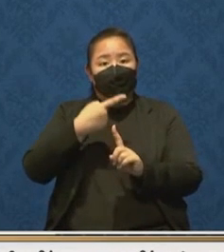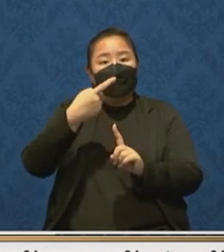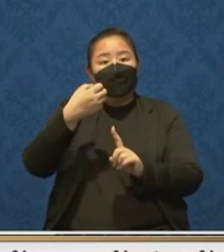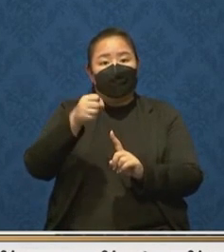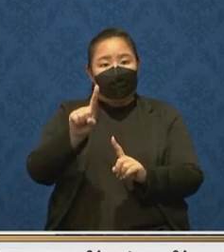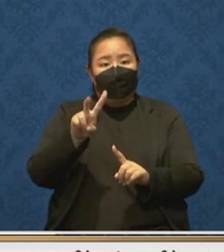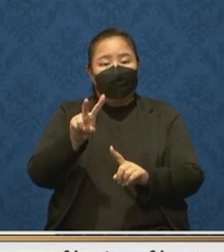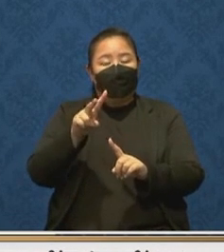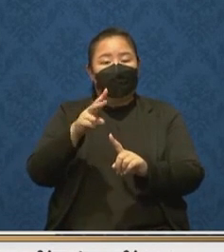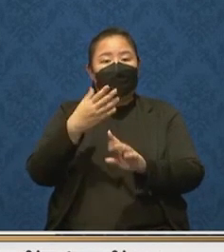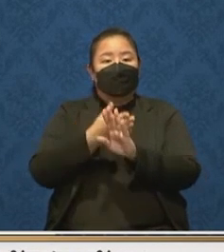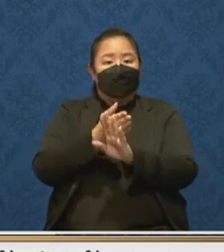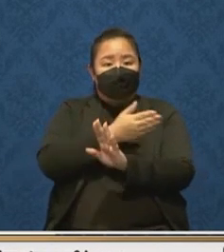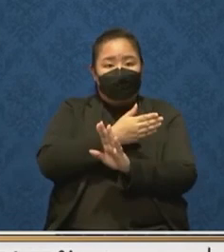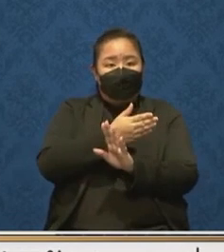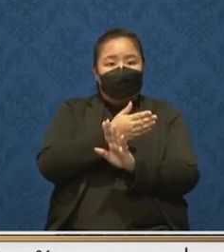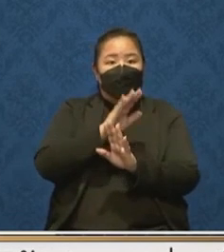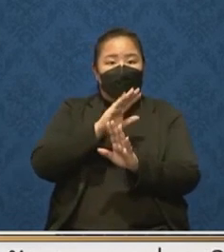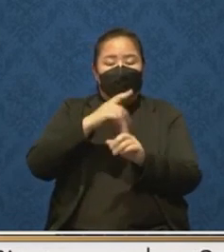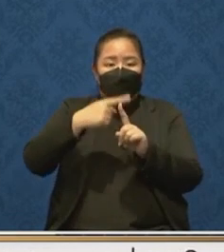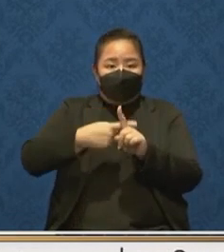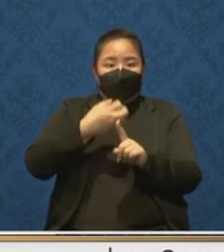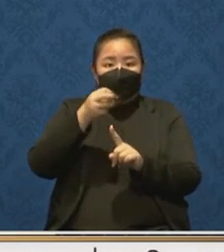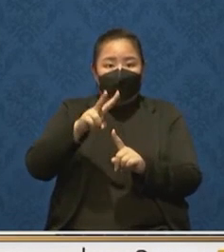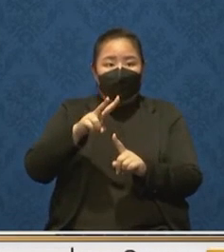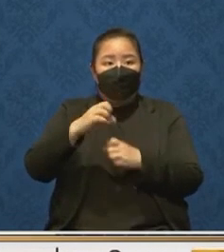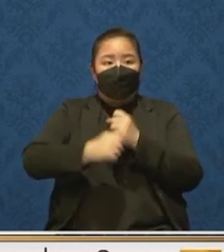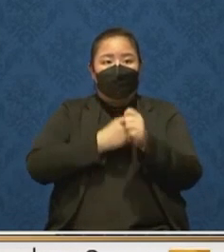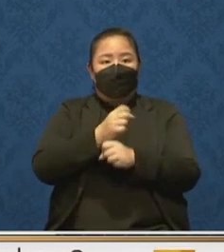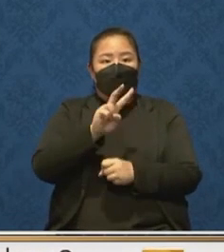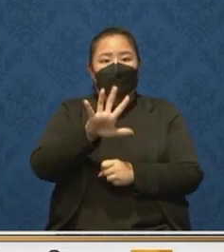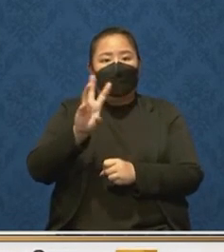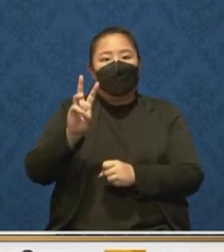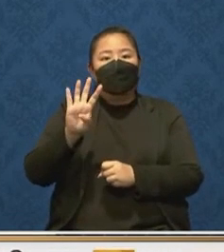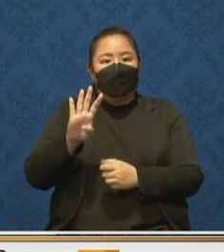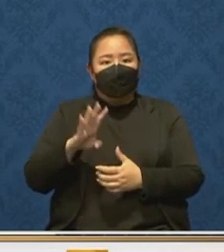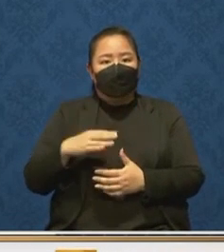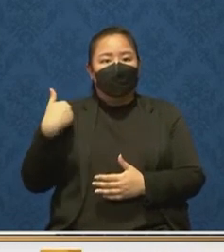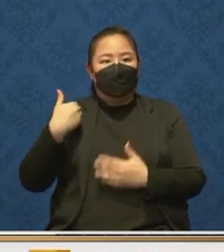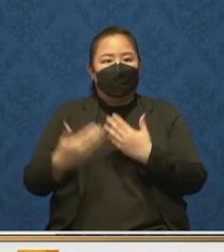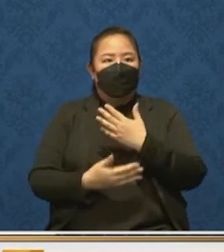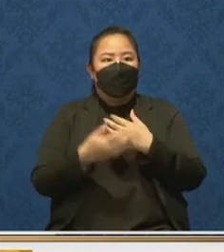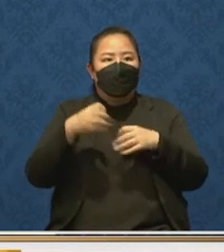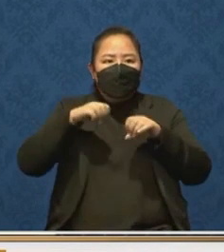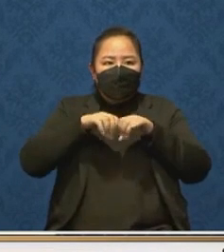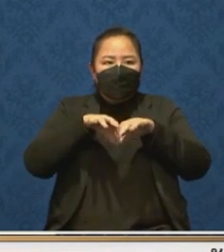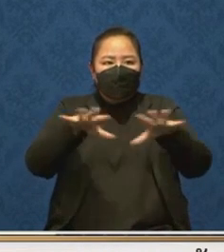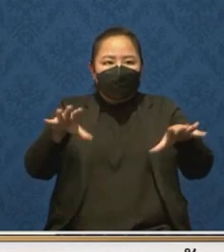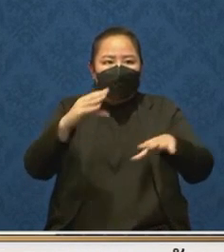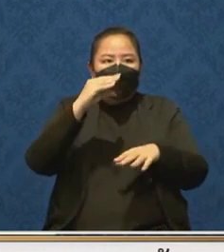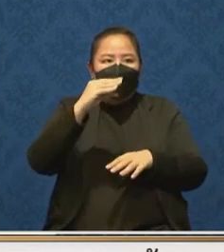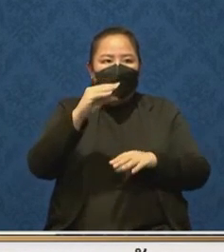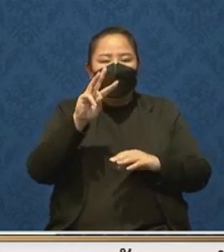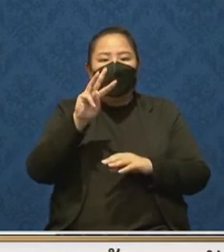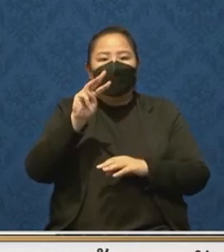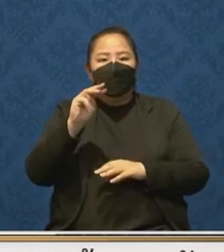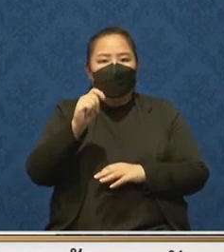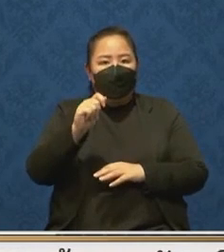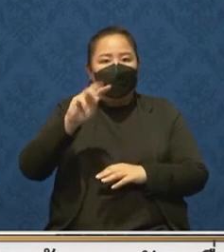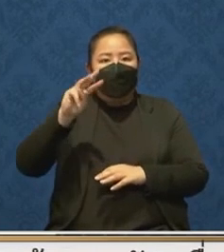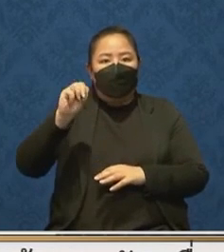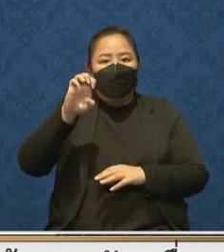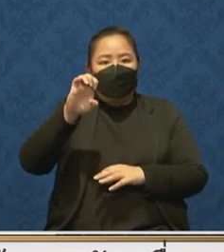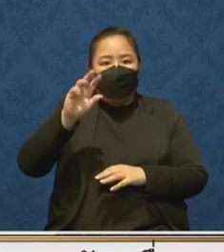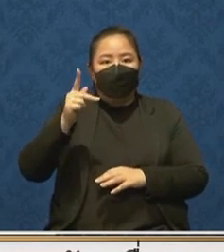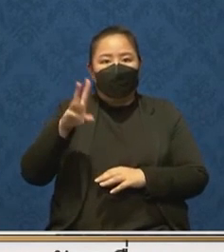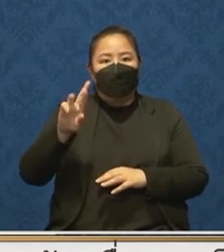64 ช่งนั้นโอมิคร teenagerเริมระบาดในยุโรคก็เป็ที่ทากัดีว่าถ้าระบาดใยุโรคไม่นานก็จะระ